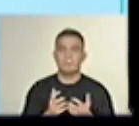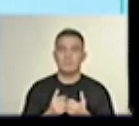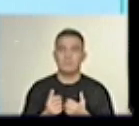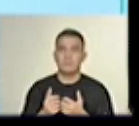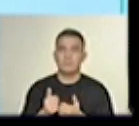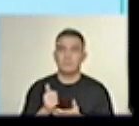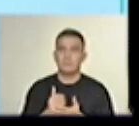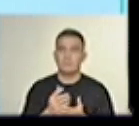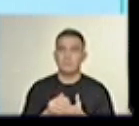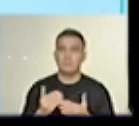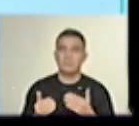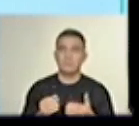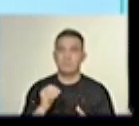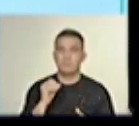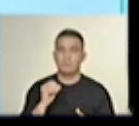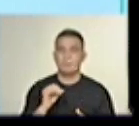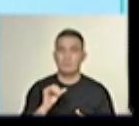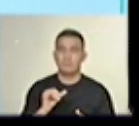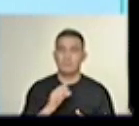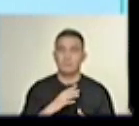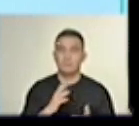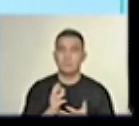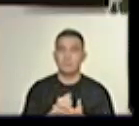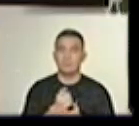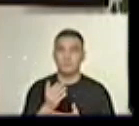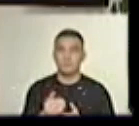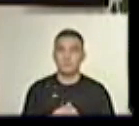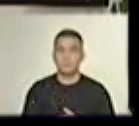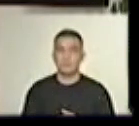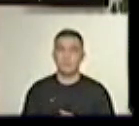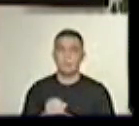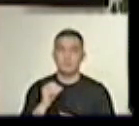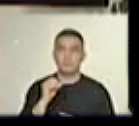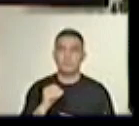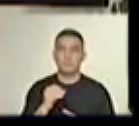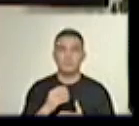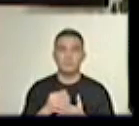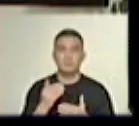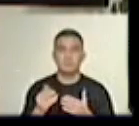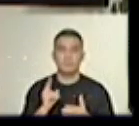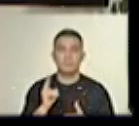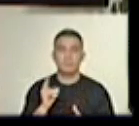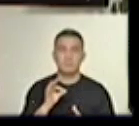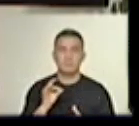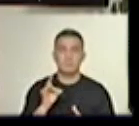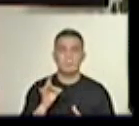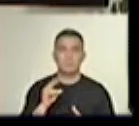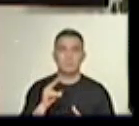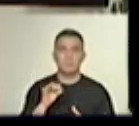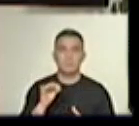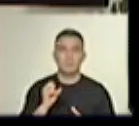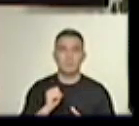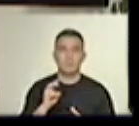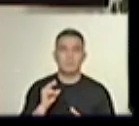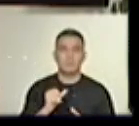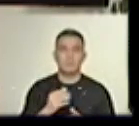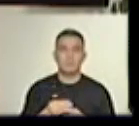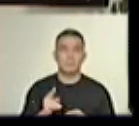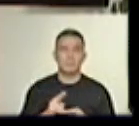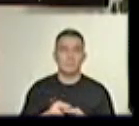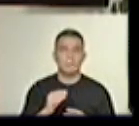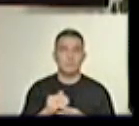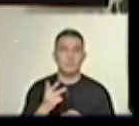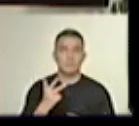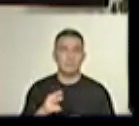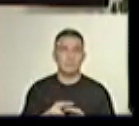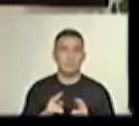boshidan Y nuqtagacha bo'lgan masofani topingchi? Y nuqtaning koordinatasi -3. Ha, albatta, u 3 ga